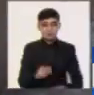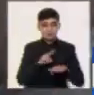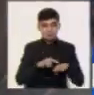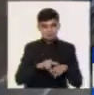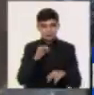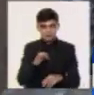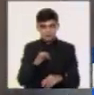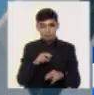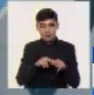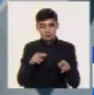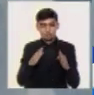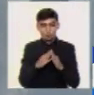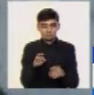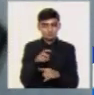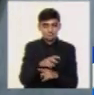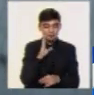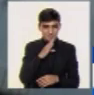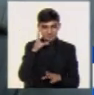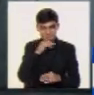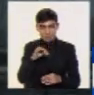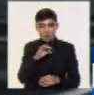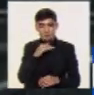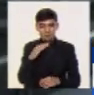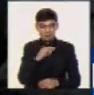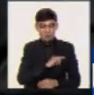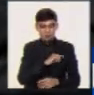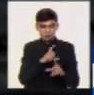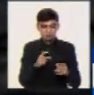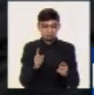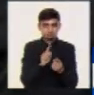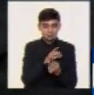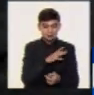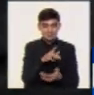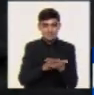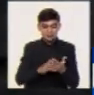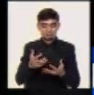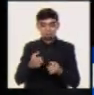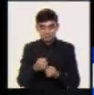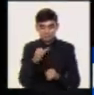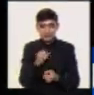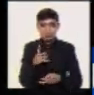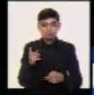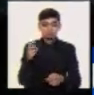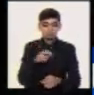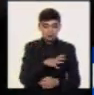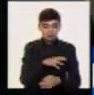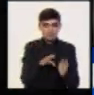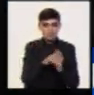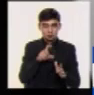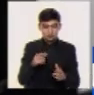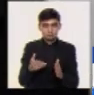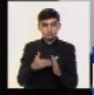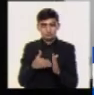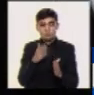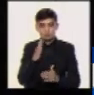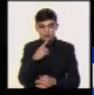Полицейлер демеп парламент үйіне жеткен аналарды кеңсе қызметкерлері қарсы алды. Арыздарын қабылдап, келген азаматтар мен кездесетін депутаттарды шақырамын